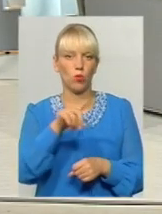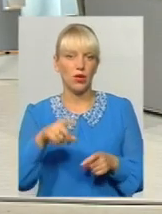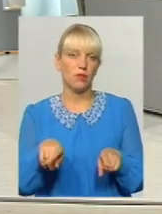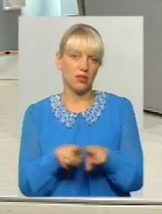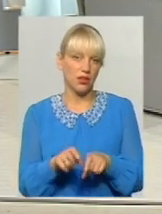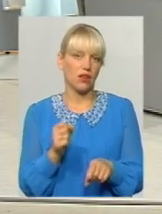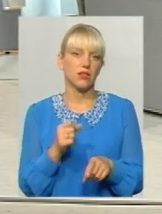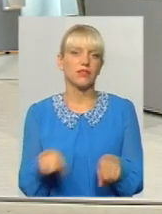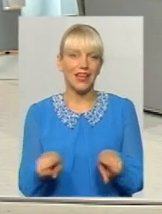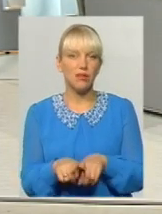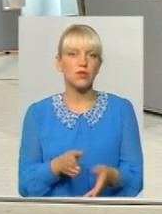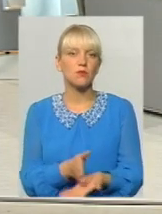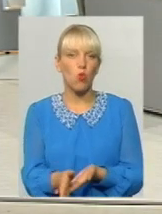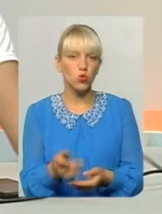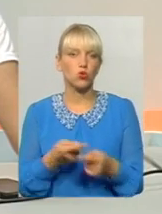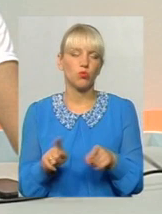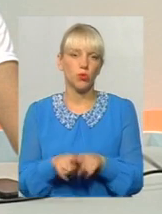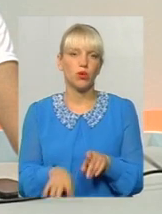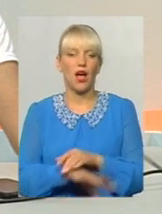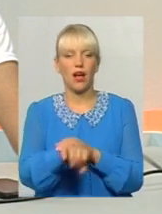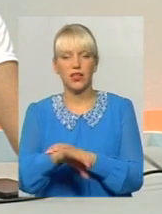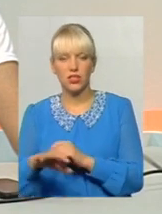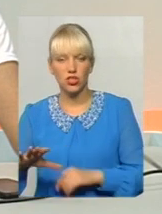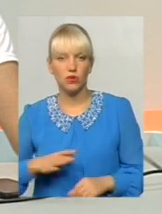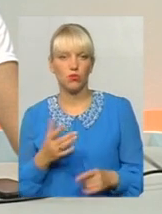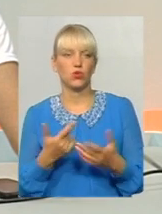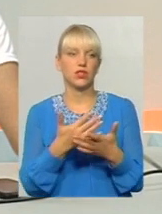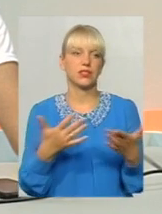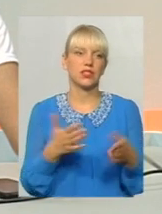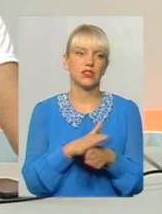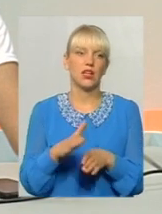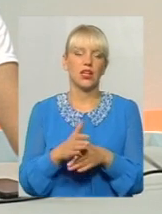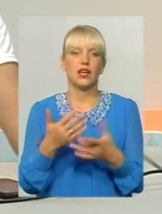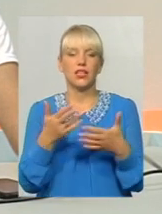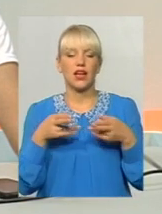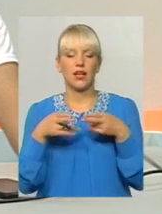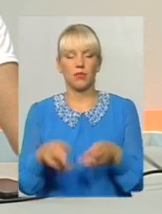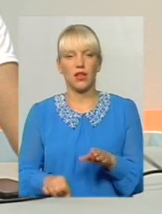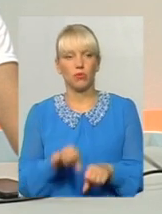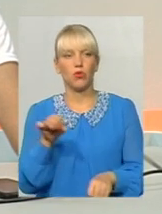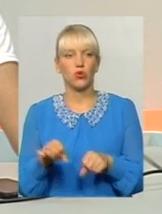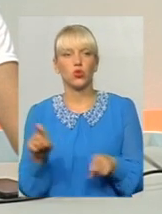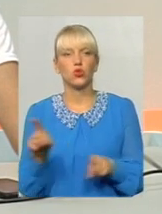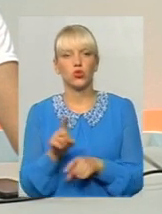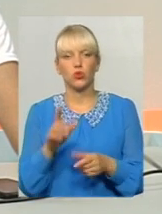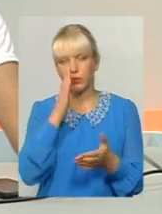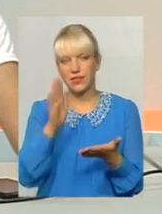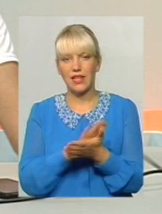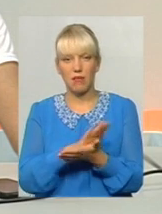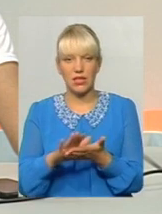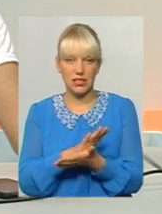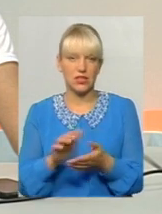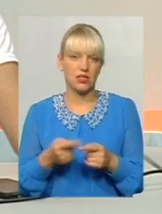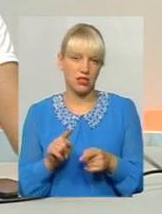таким способом аналогічно здійснюються і крадіжки, аналогічно здійснюється інший ряд кримінальних правопорушень, і для того, щоб замести сліди, використовуються дані